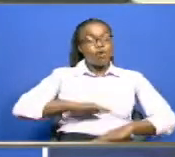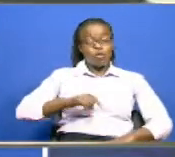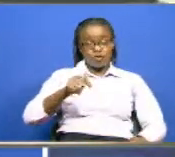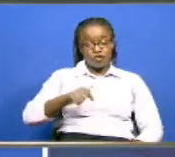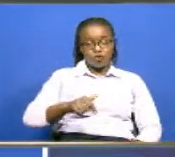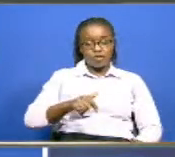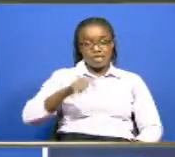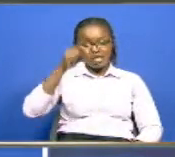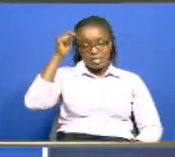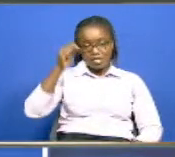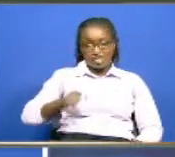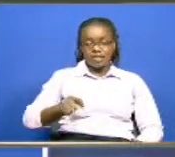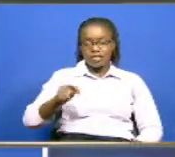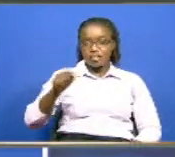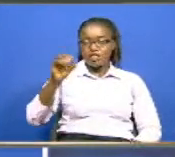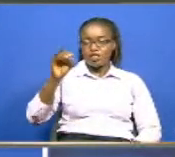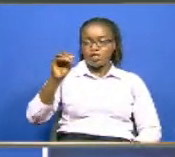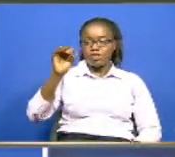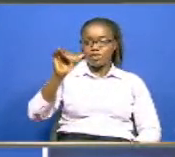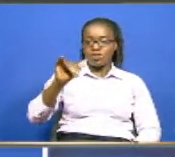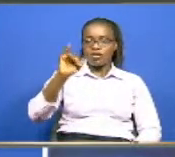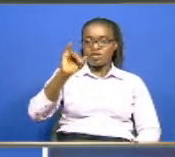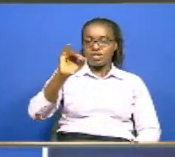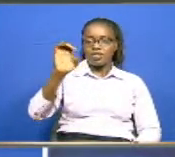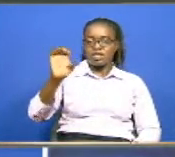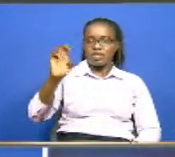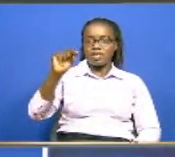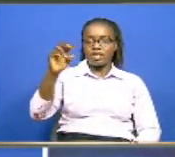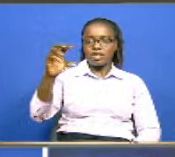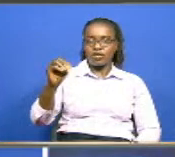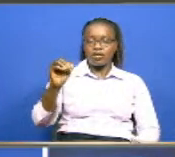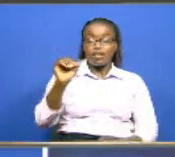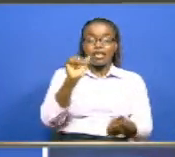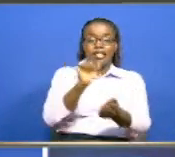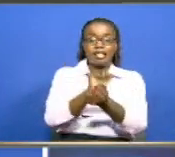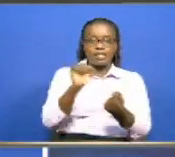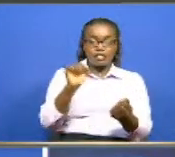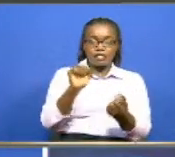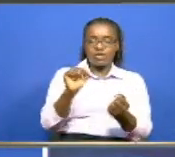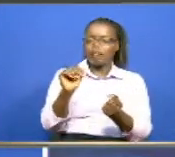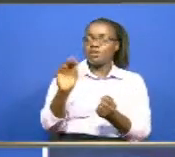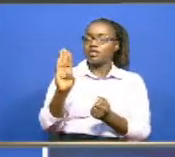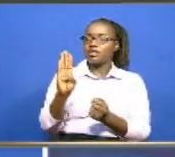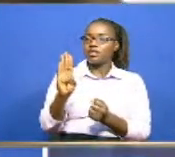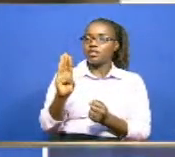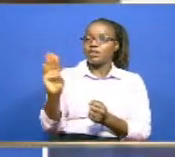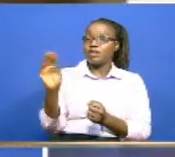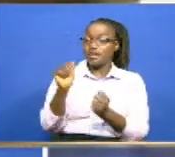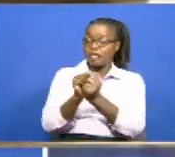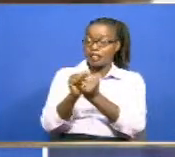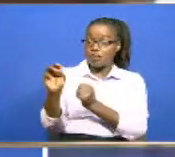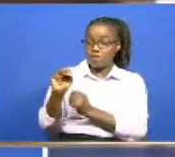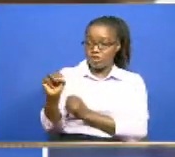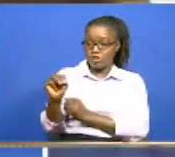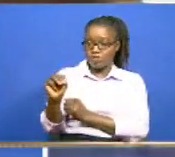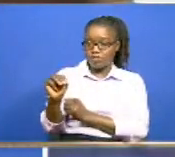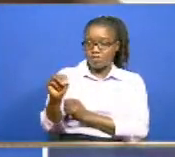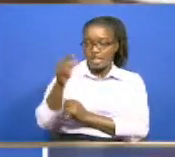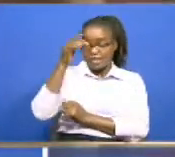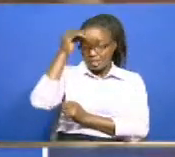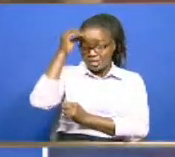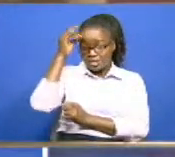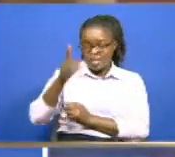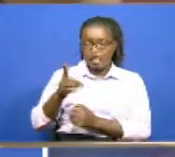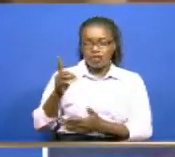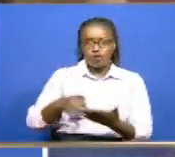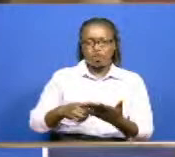jaji John Oyengo kuachilia kwa dhamana ya shilingi milioni 10 pesa taslim. Jaji Oyengo aliamua kwamba hakuna sababu